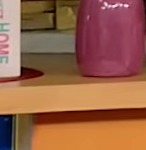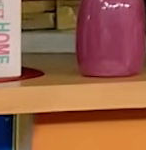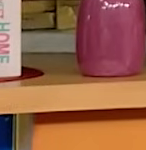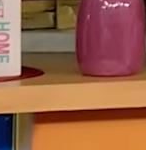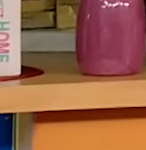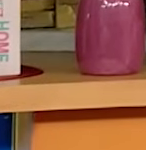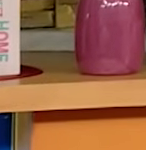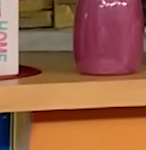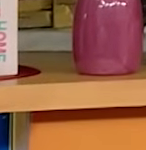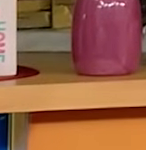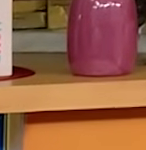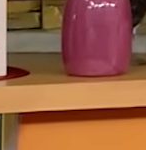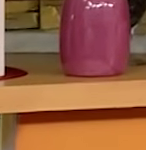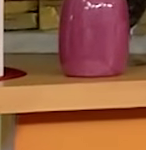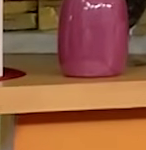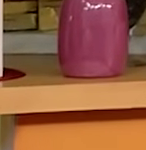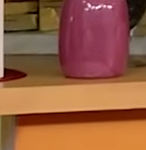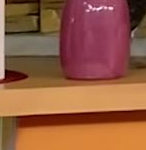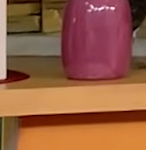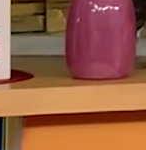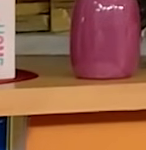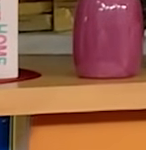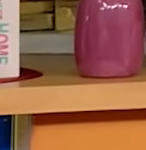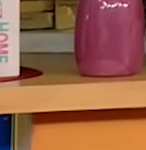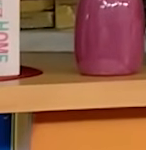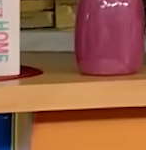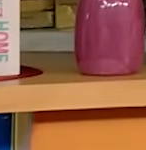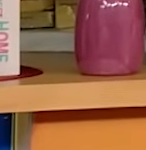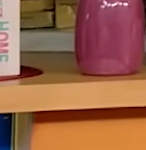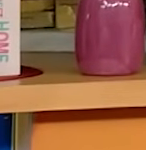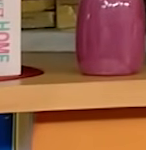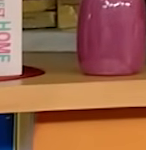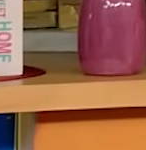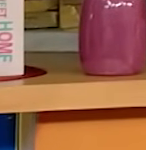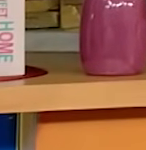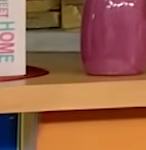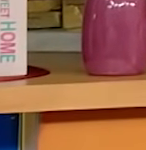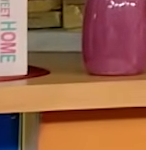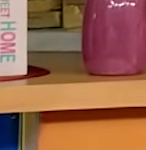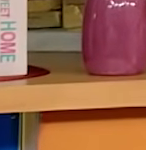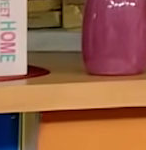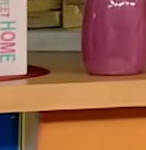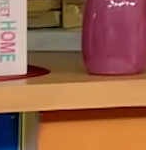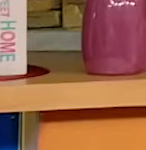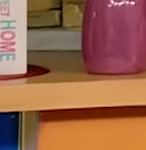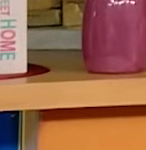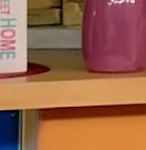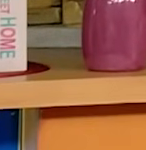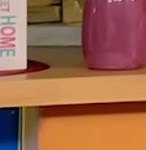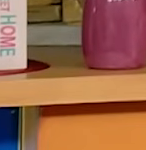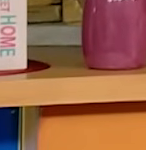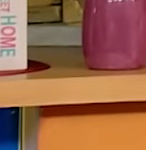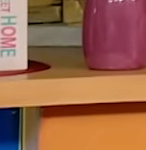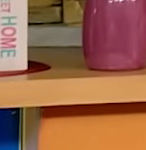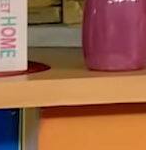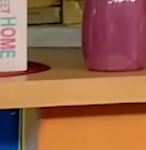galit. Igan, mauna ka sa mga balita. Panoorin ang unang balita sa unang hirit. At iba pang award-winning news ka